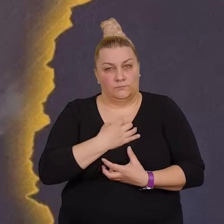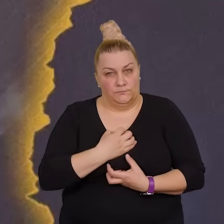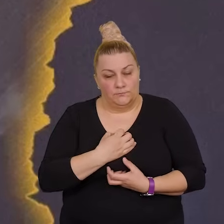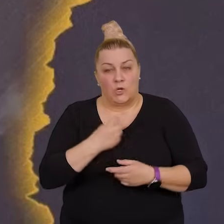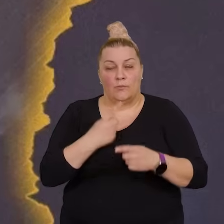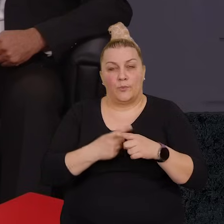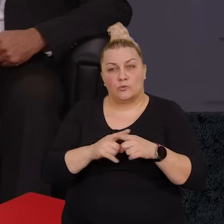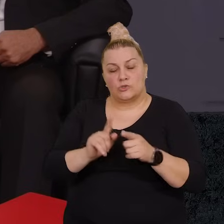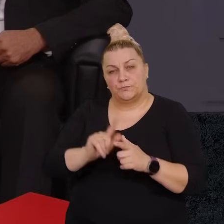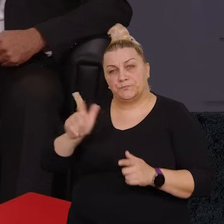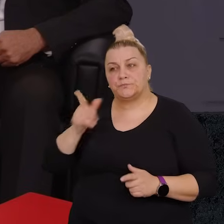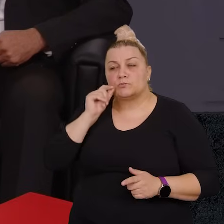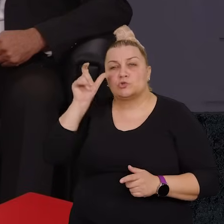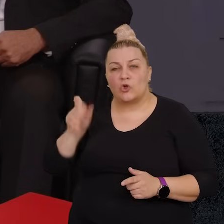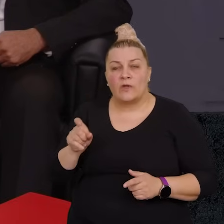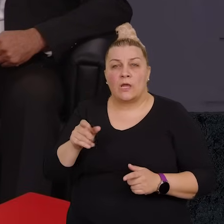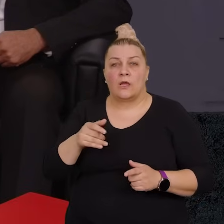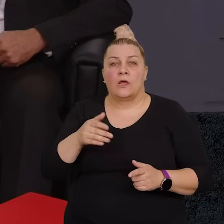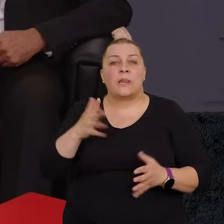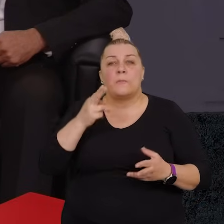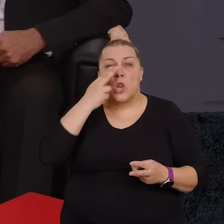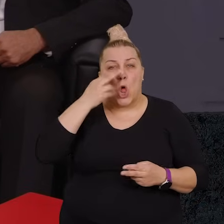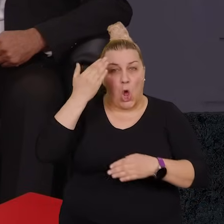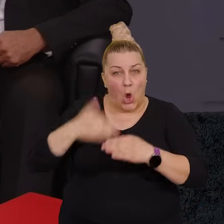čovjeku koji je bez noge, znači invalid,